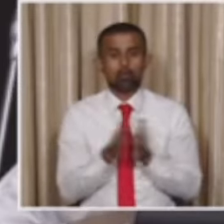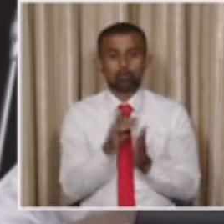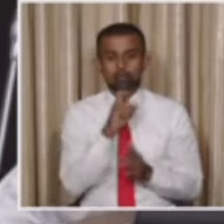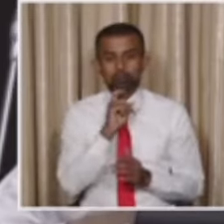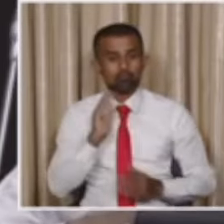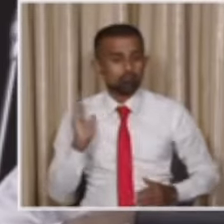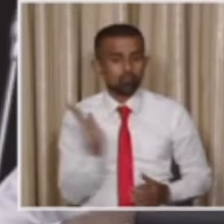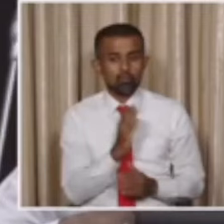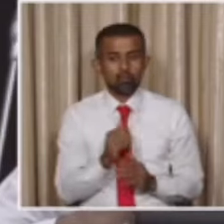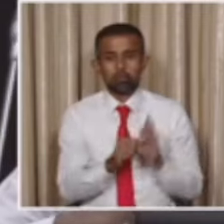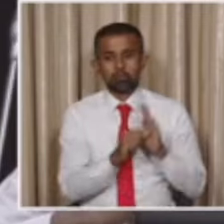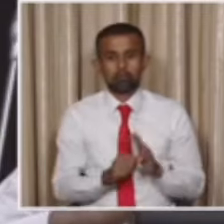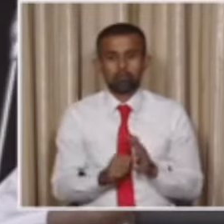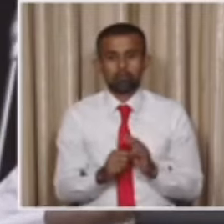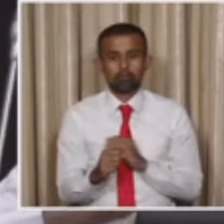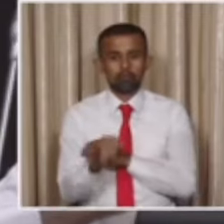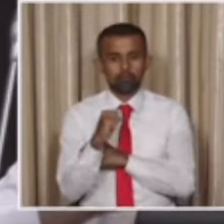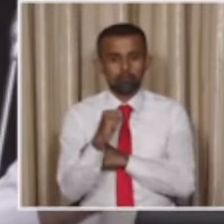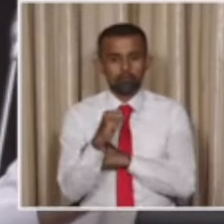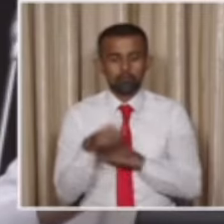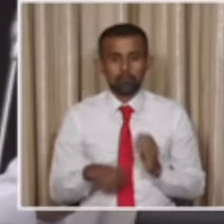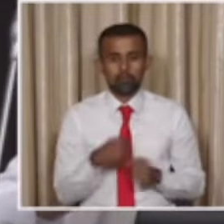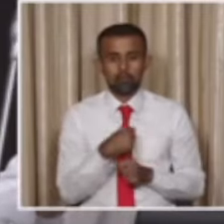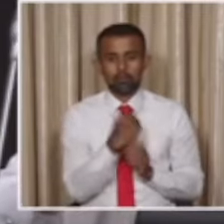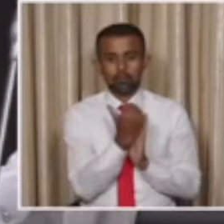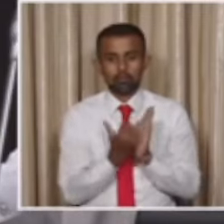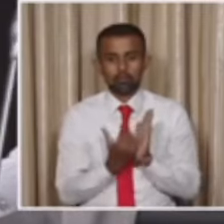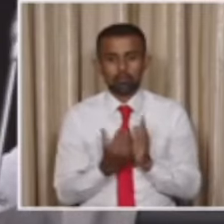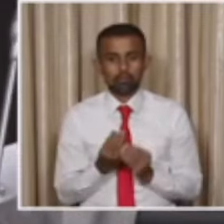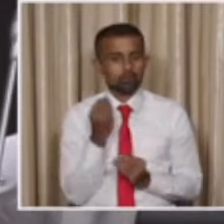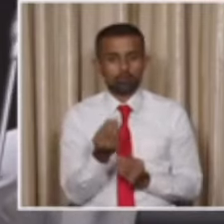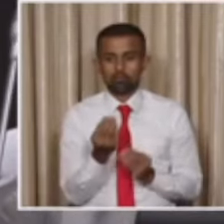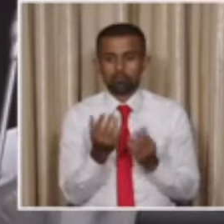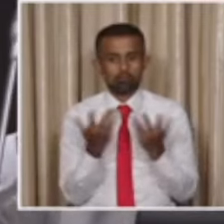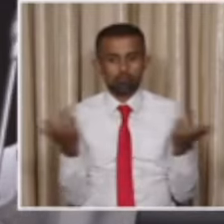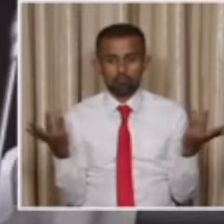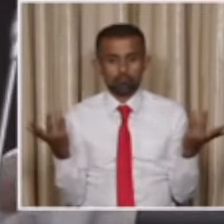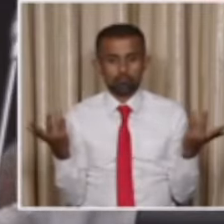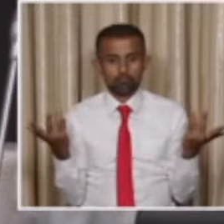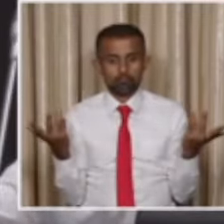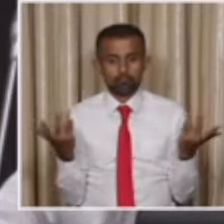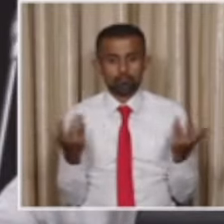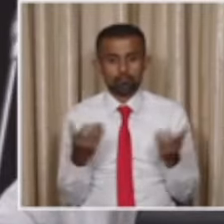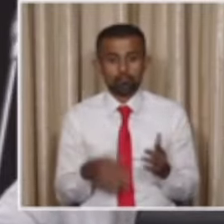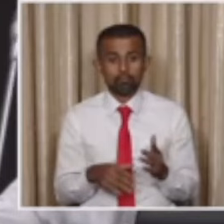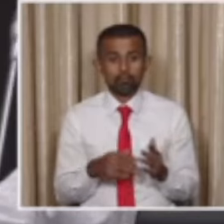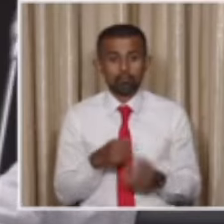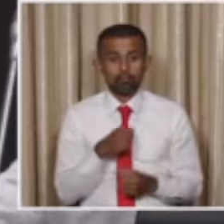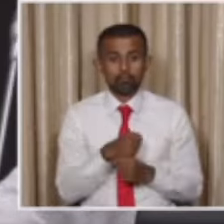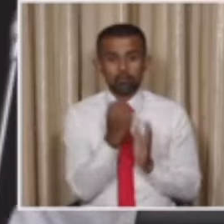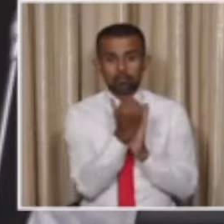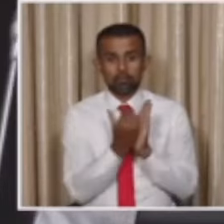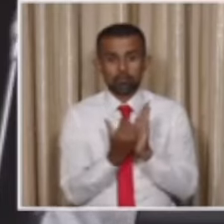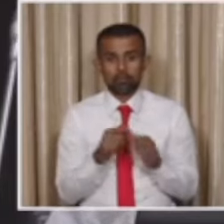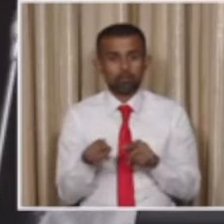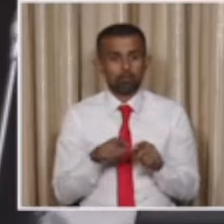පද්ධතිය අකර්මණ්‍ය කරන්න බලයක් මේ ආණ්ඩු ක්‍රම විවස්ථාවෙන් නම් දීලා නැහැ ගරු කථානායකතුමා. මේ ජනරජ ආණ්ඩු ක්‍රම විවස්ථාවේ එහෙම